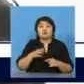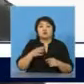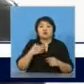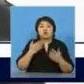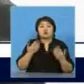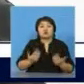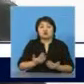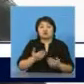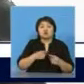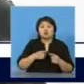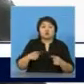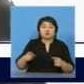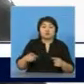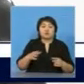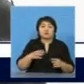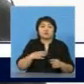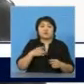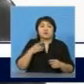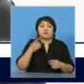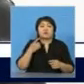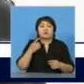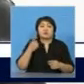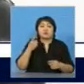күнгөр өмір сүрген бір